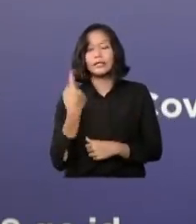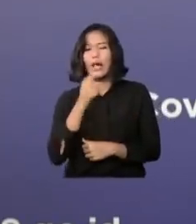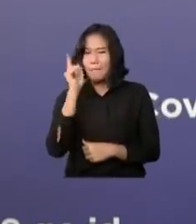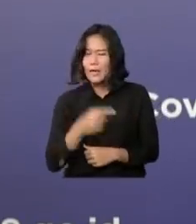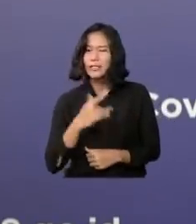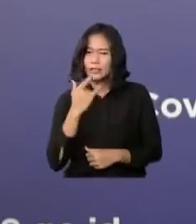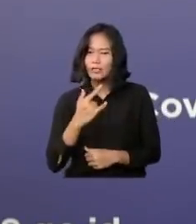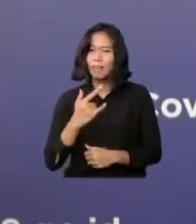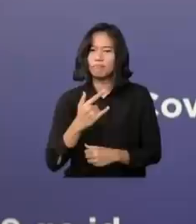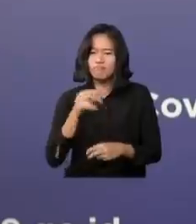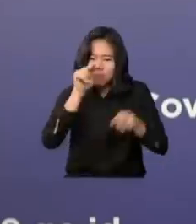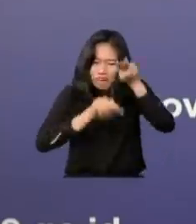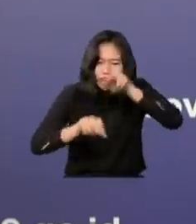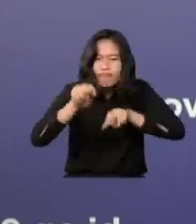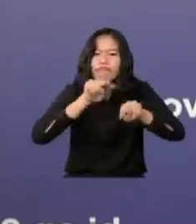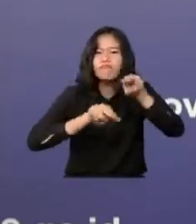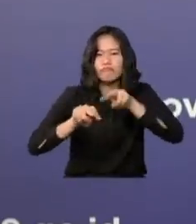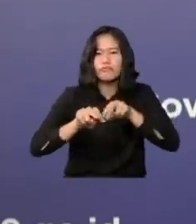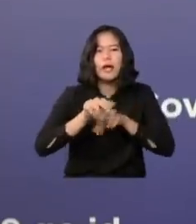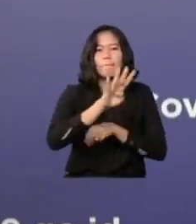ketat untuk melakukan pemantauan terhadap